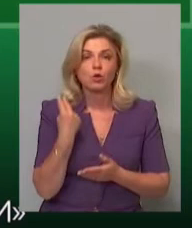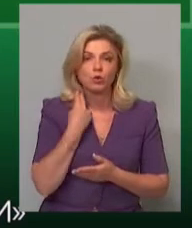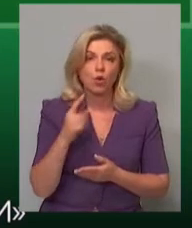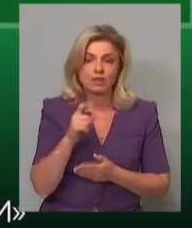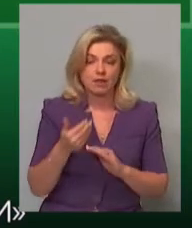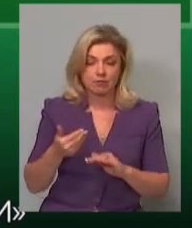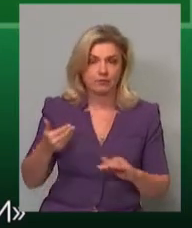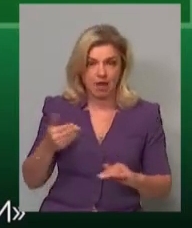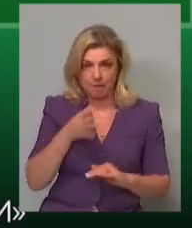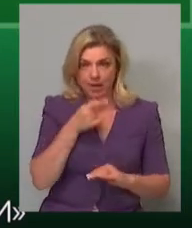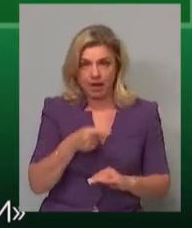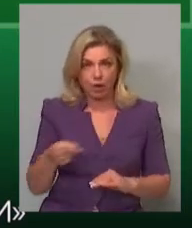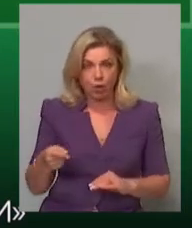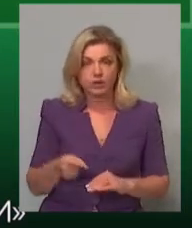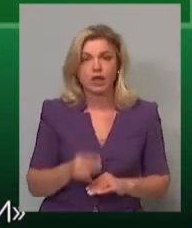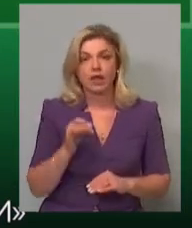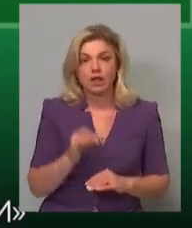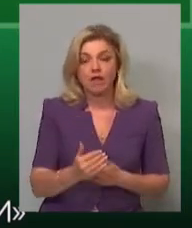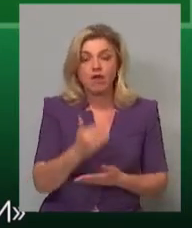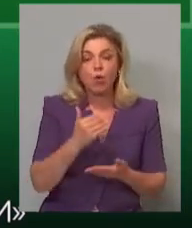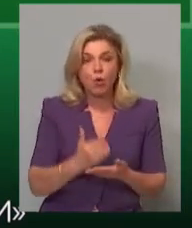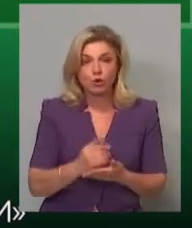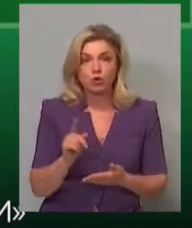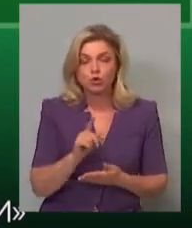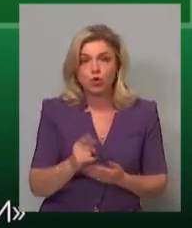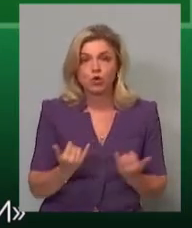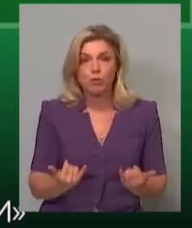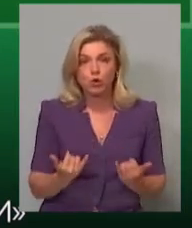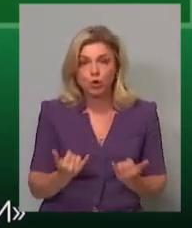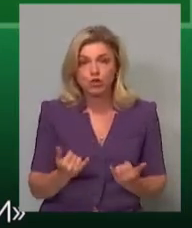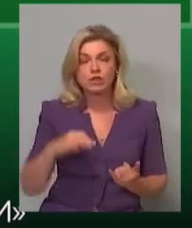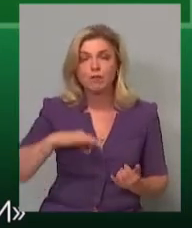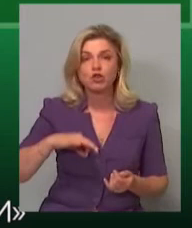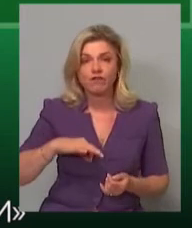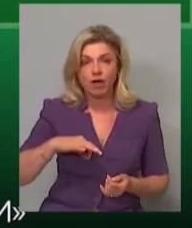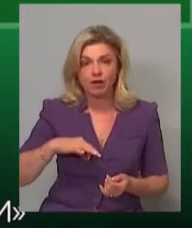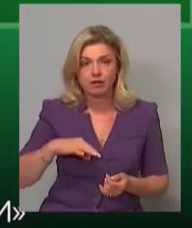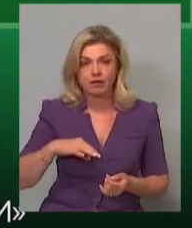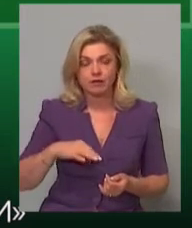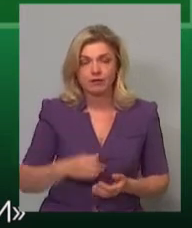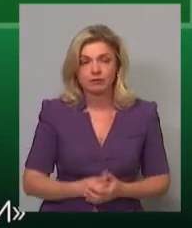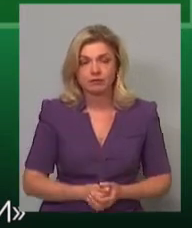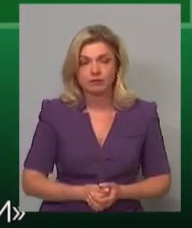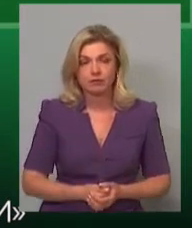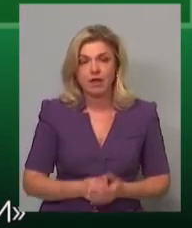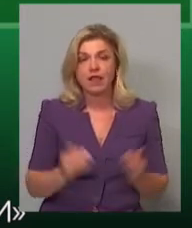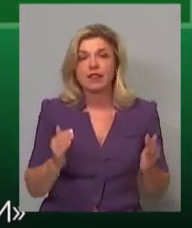період. Враховуючи те, що поточне споживання в них, наскільки я знаю,